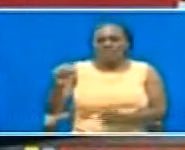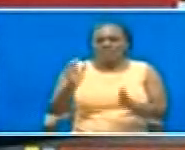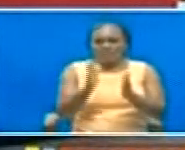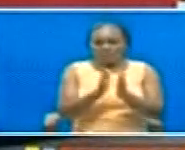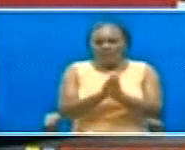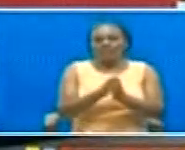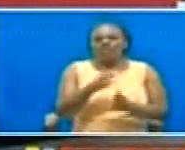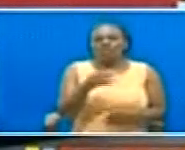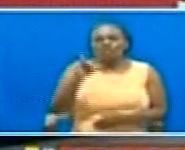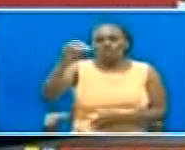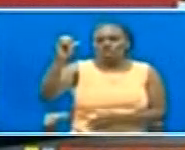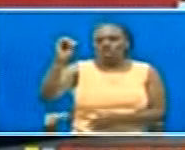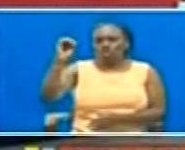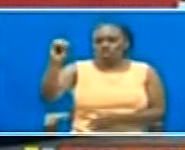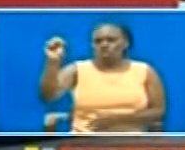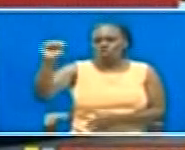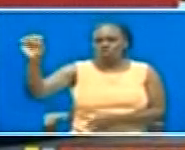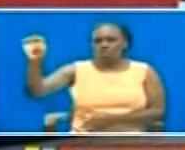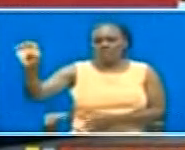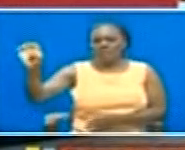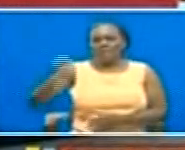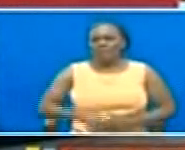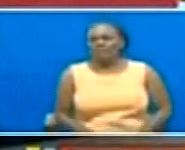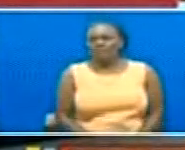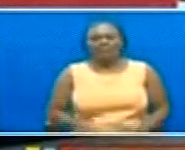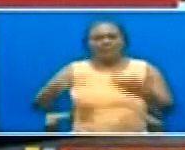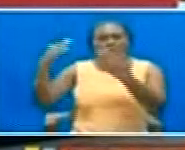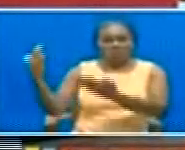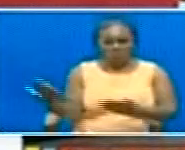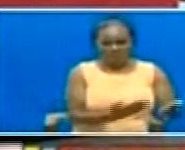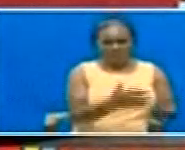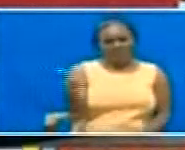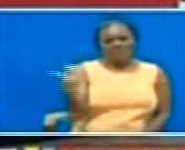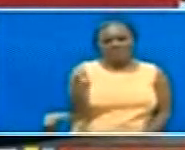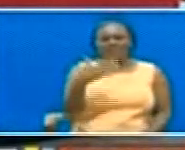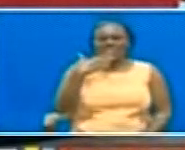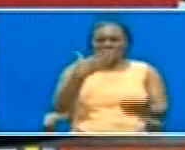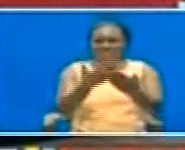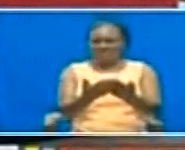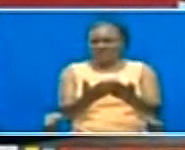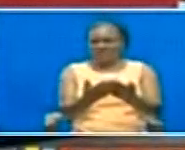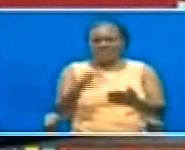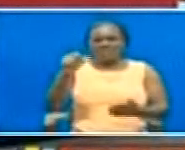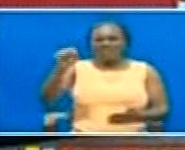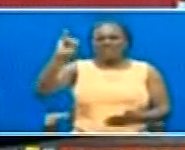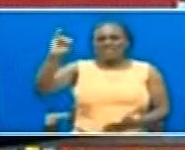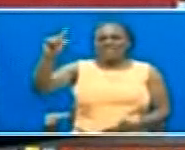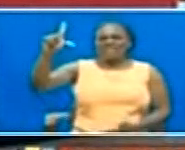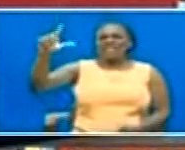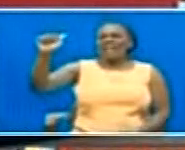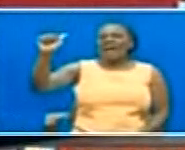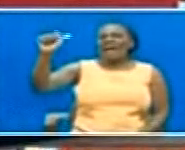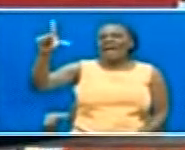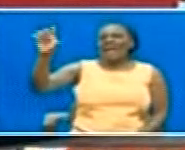Jose Zukunam. Karibuni sana katika studio. Shukran. Na Msilale, mambiwa kwamba